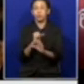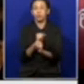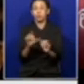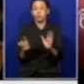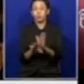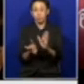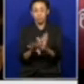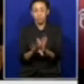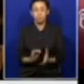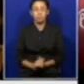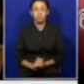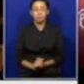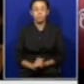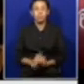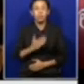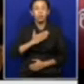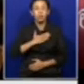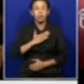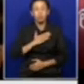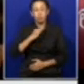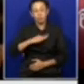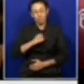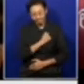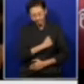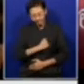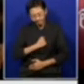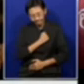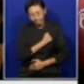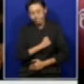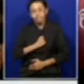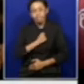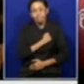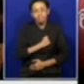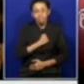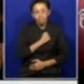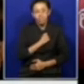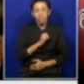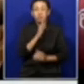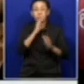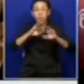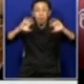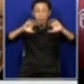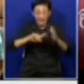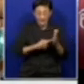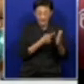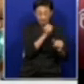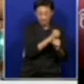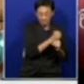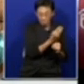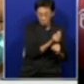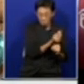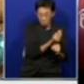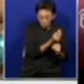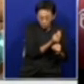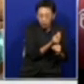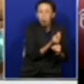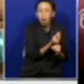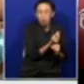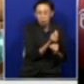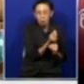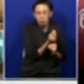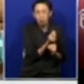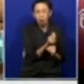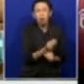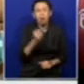ว่าเราเสียใจนะครับที่ถ้ารัฐบาลทำตั้งแต่วันที่เราประกาศอภิปรายนะครับไม่